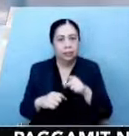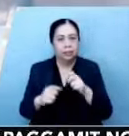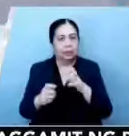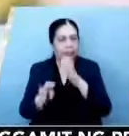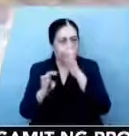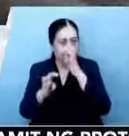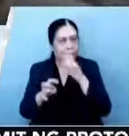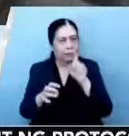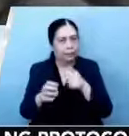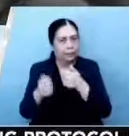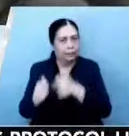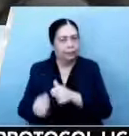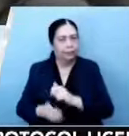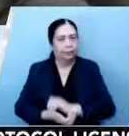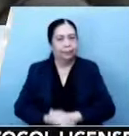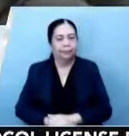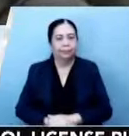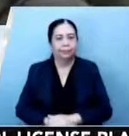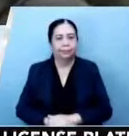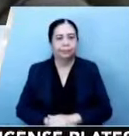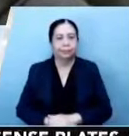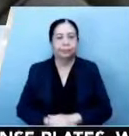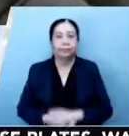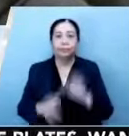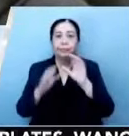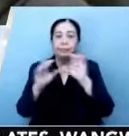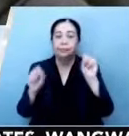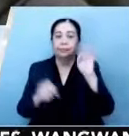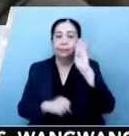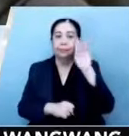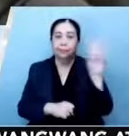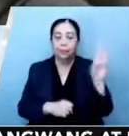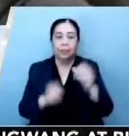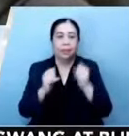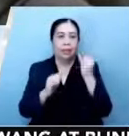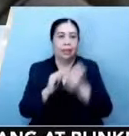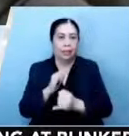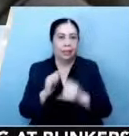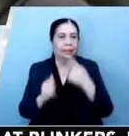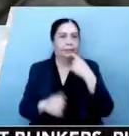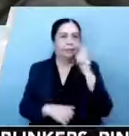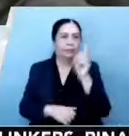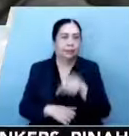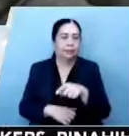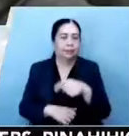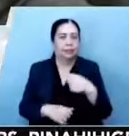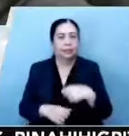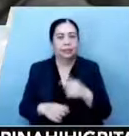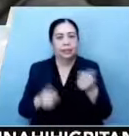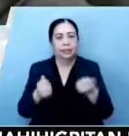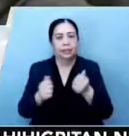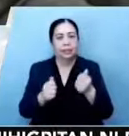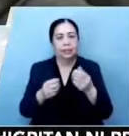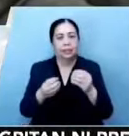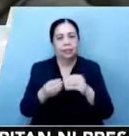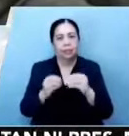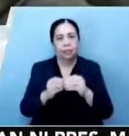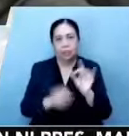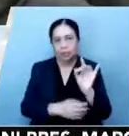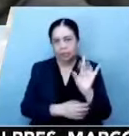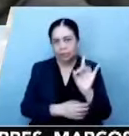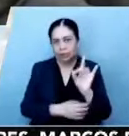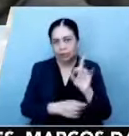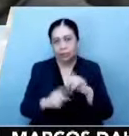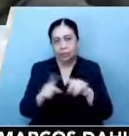yan. Si Pangulong Bongbong Marcos ang pinakahuling nag-utos ito sa bisa ng Administrative Order No. 18. Pero ang batas sa